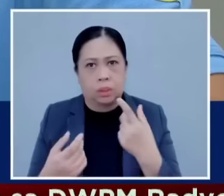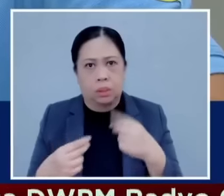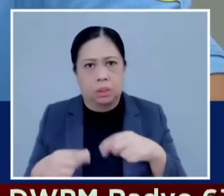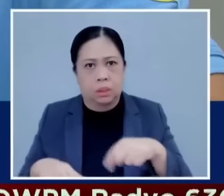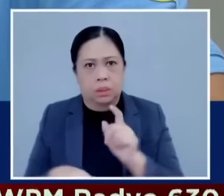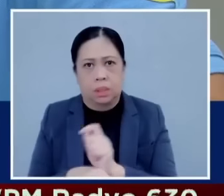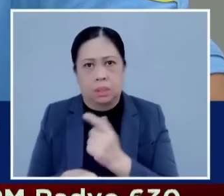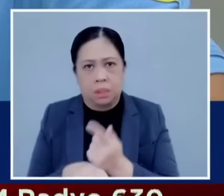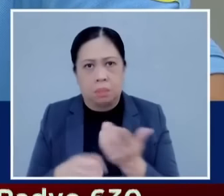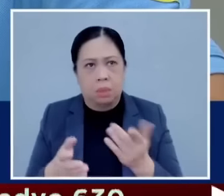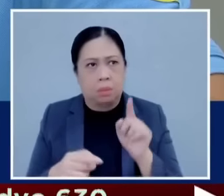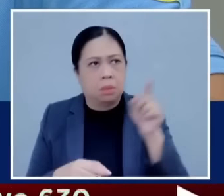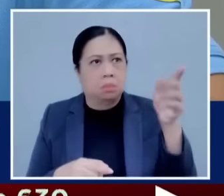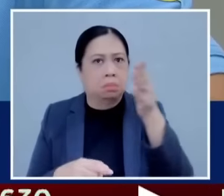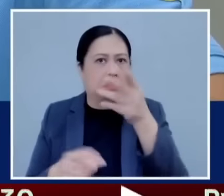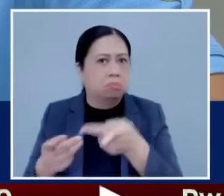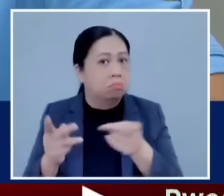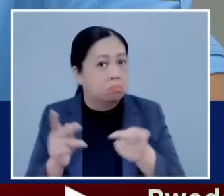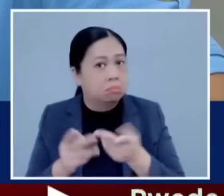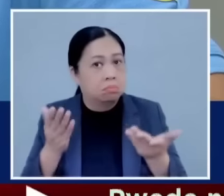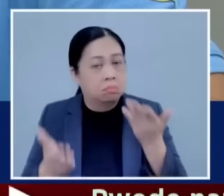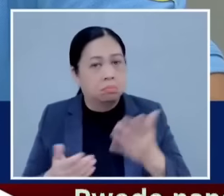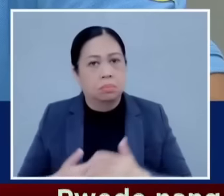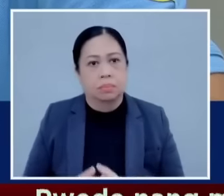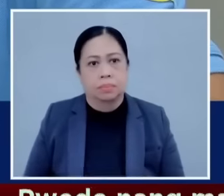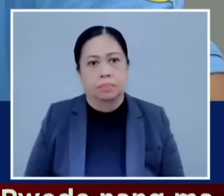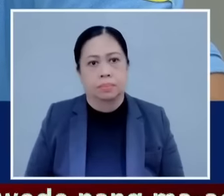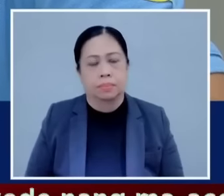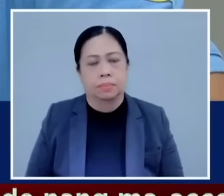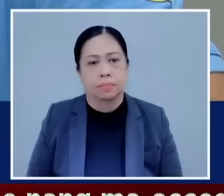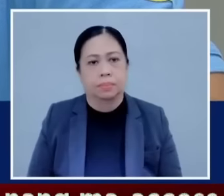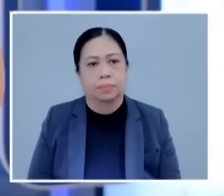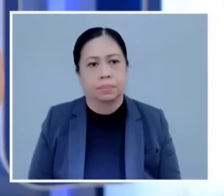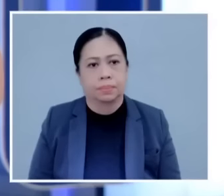Taguig, dumadayo na ibang bayan.